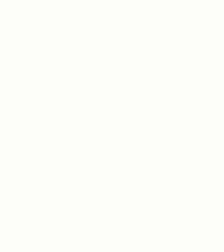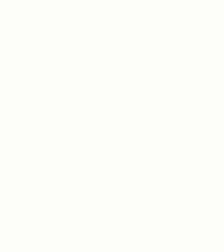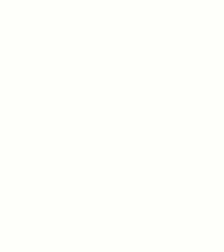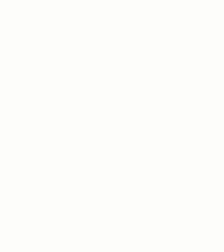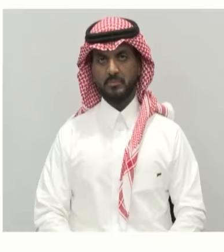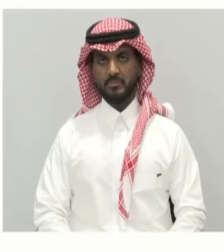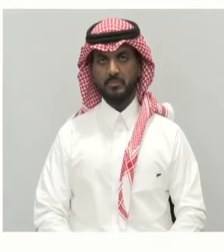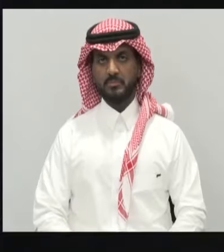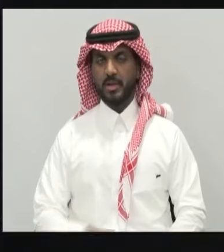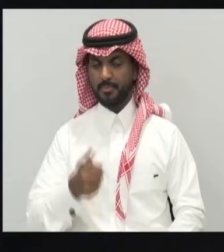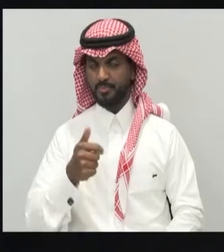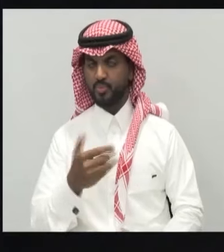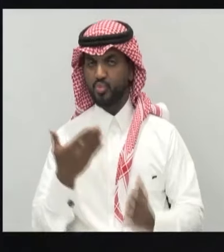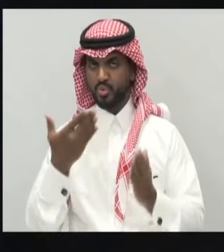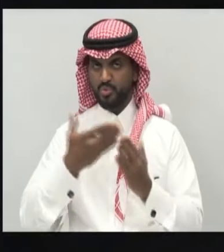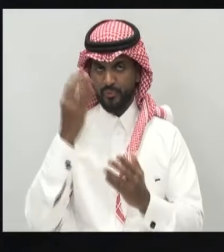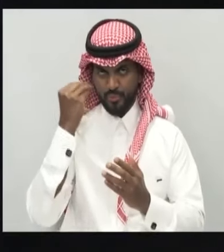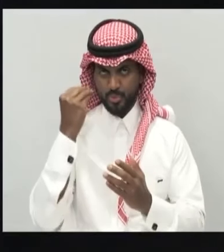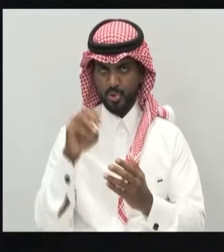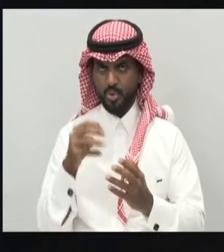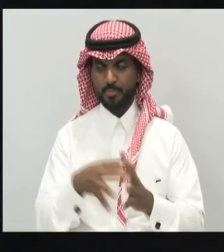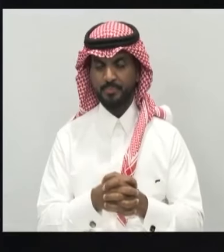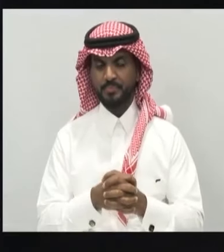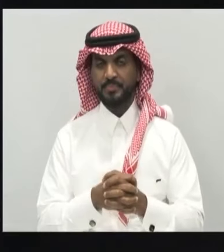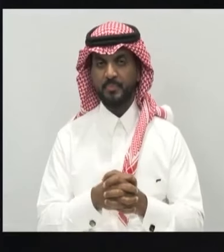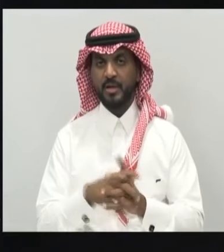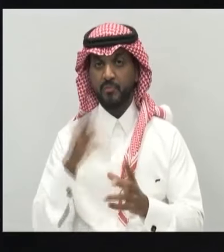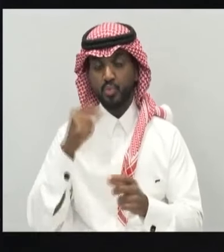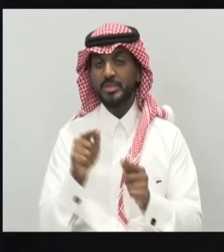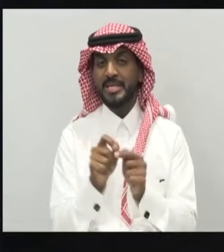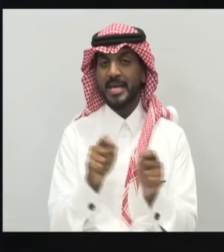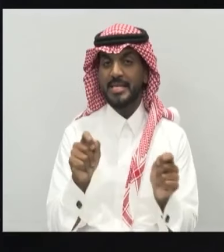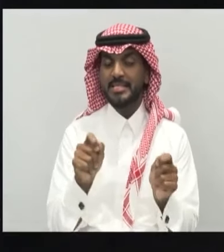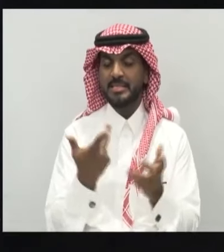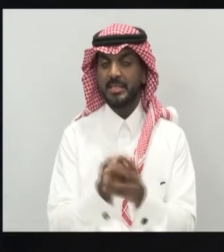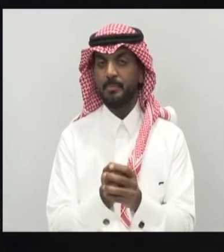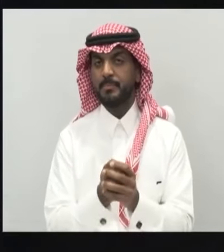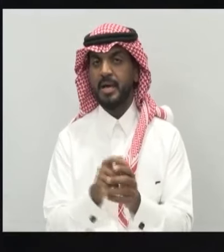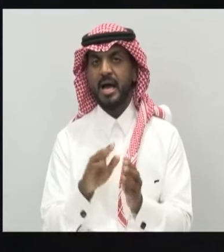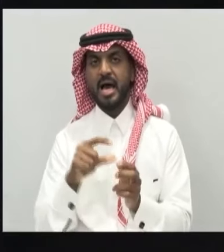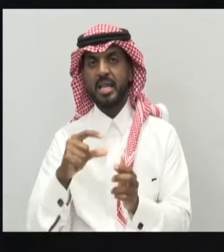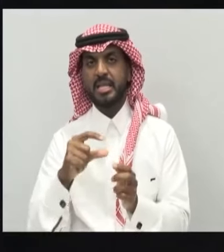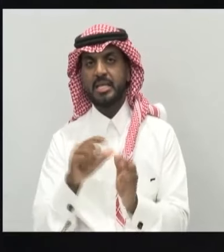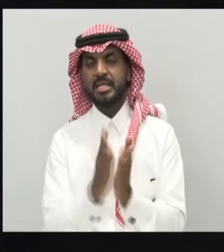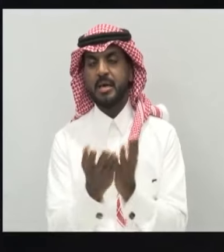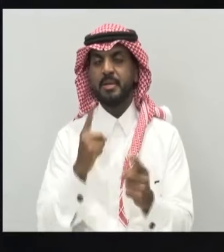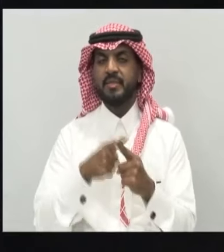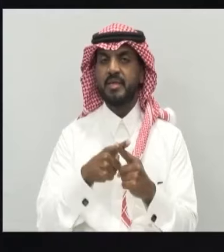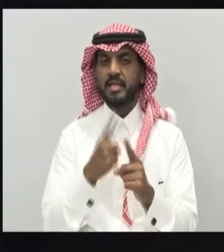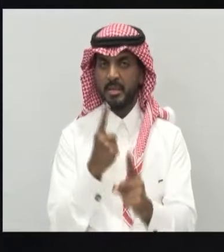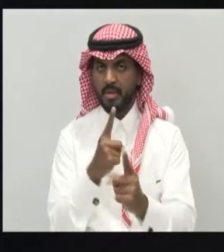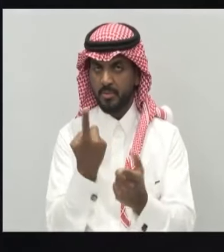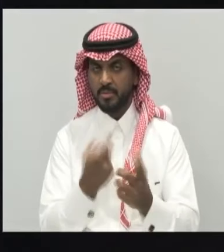ها يا مبدعين وصلتوا قدرتوا تقيسو بارك الله فيكم كم قياس عرض كتاب الرياضيات الذي